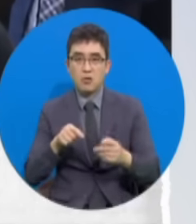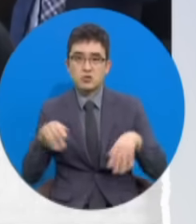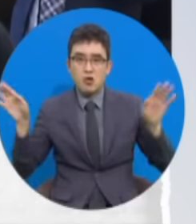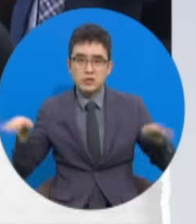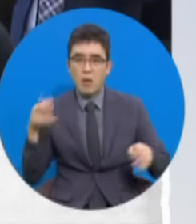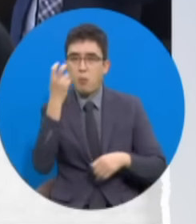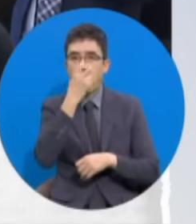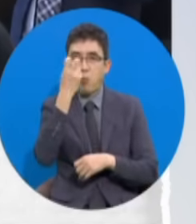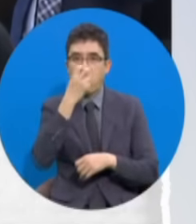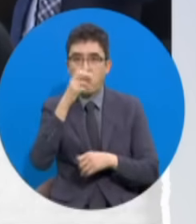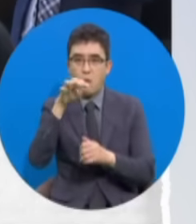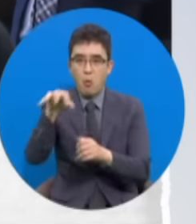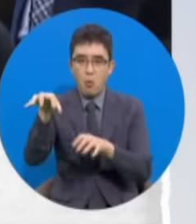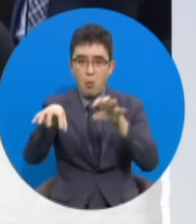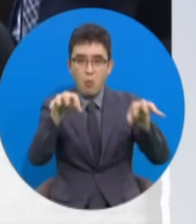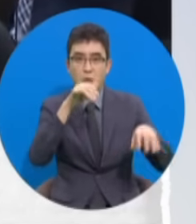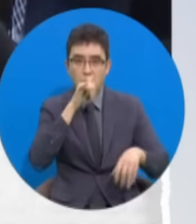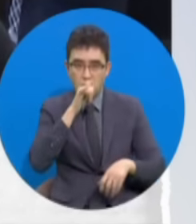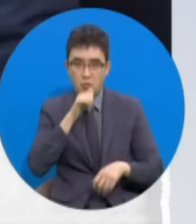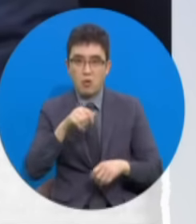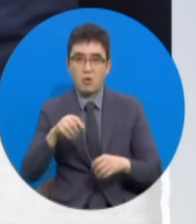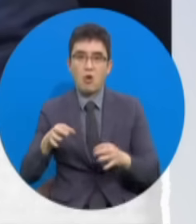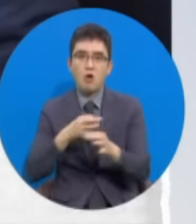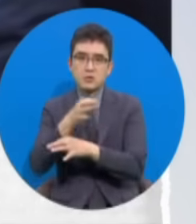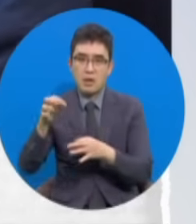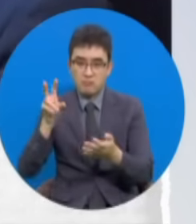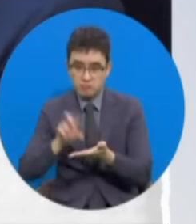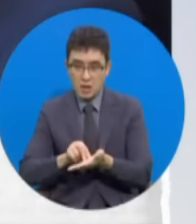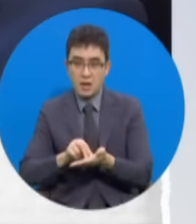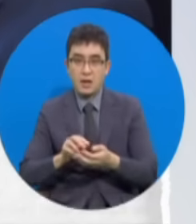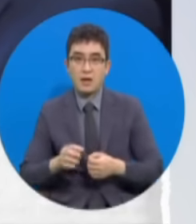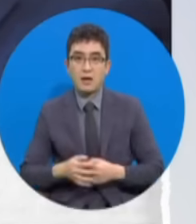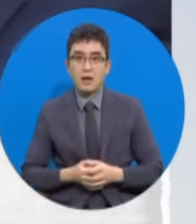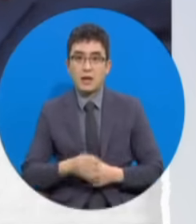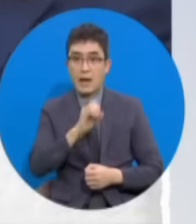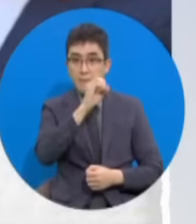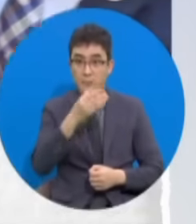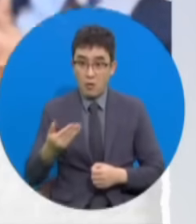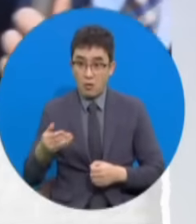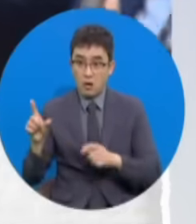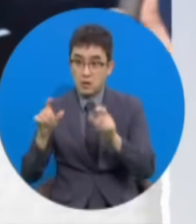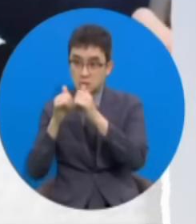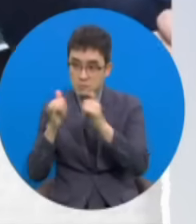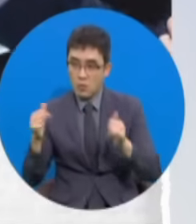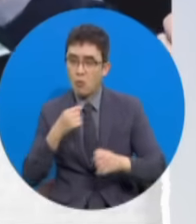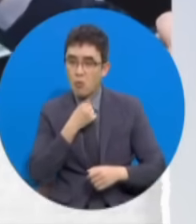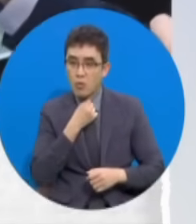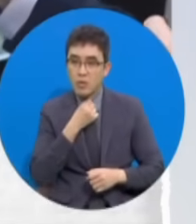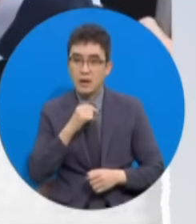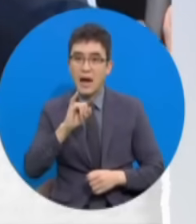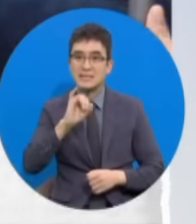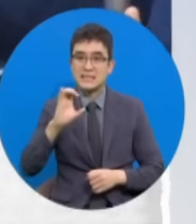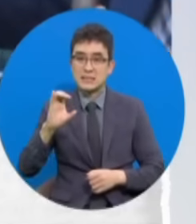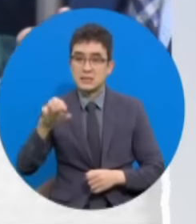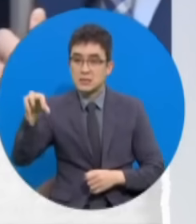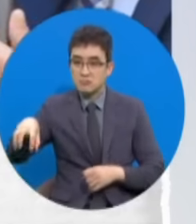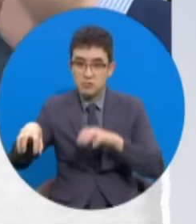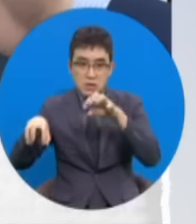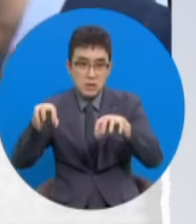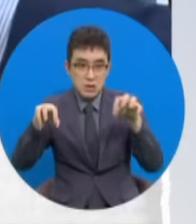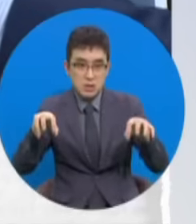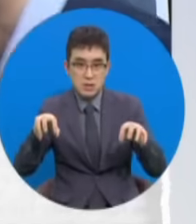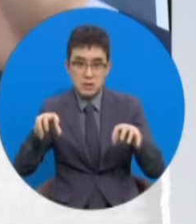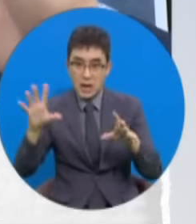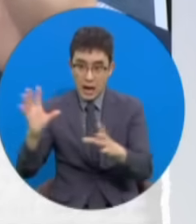훼손할 수 있는 거고. 그다음에 이제 경제성의 문제랄지, 그다음에 양평 국민이 원하는 이제 IC의 유치 이런 걸